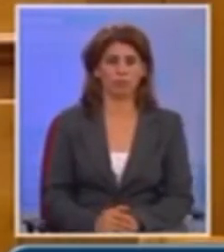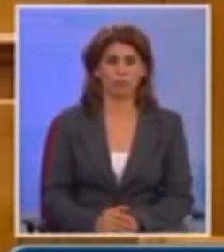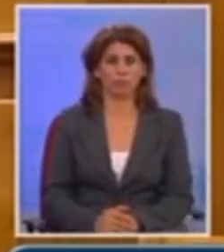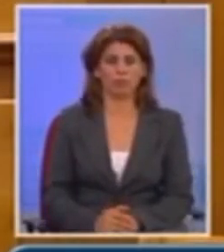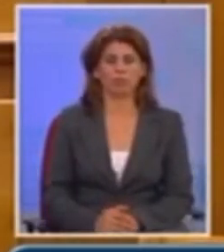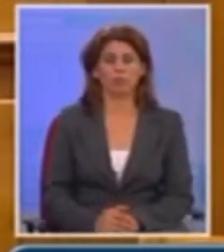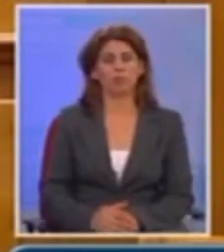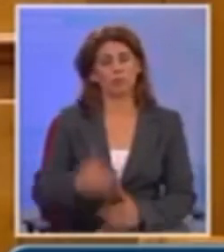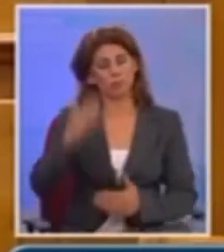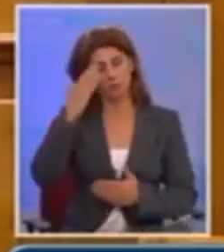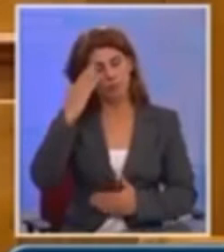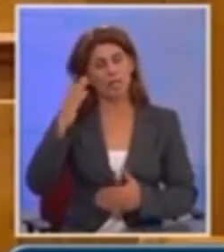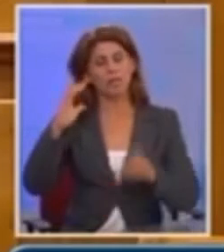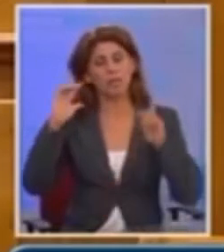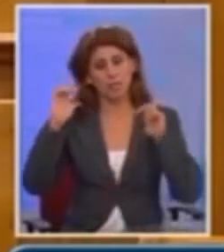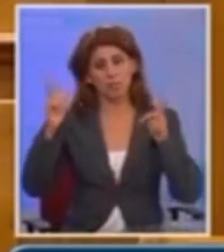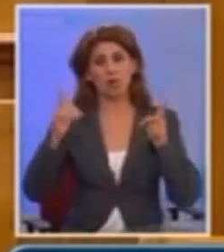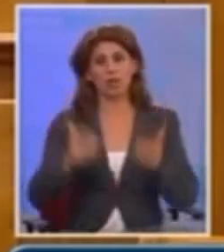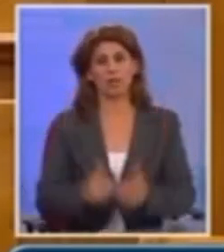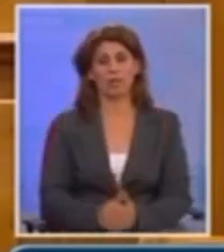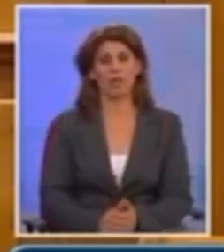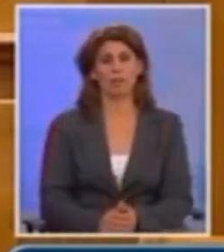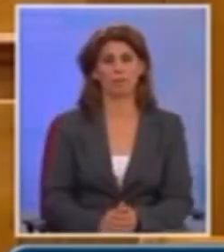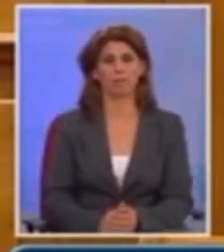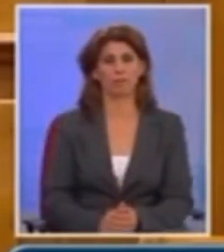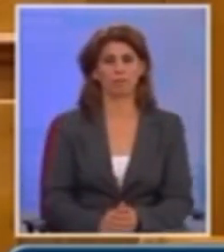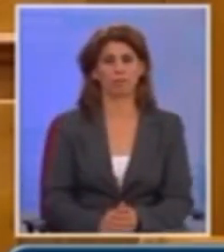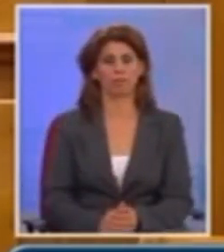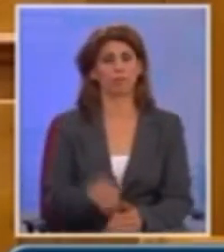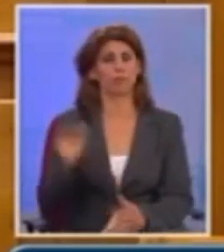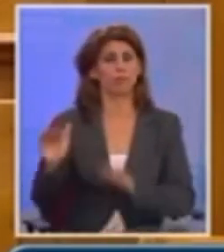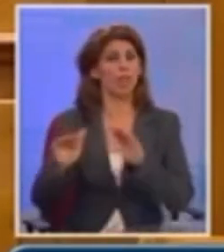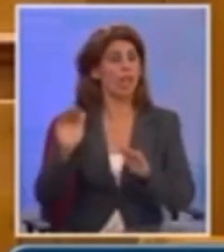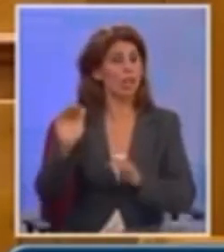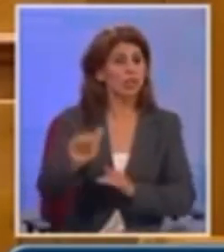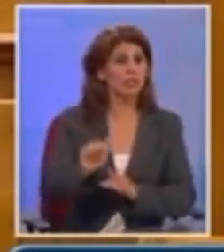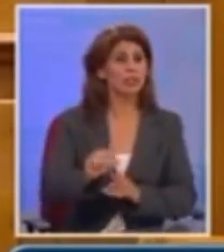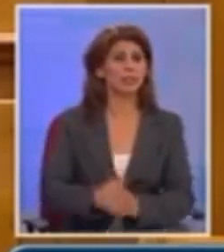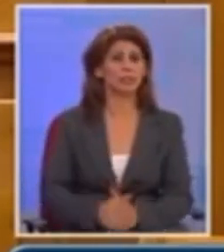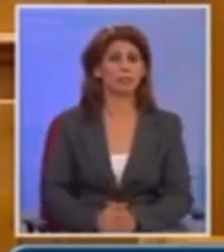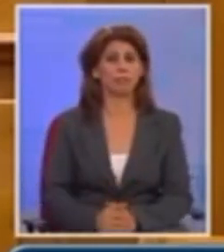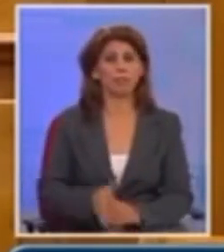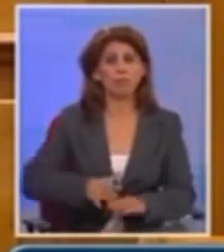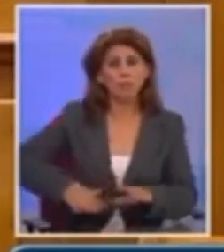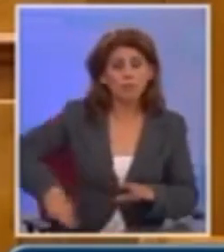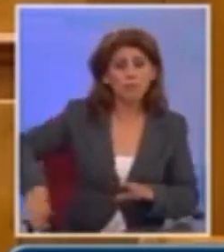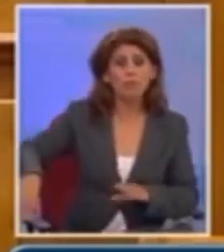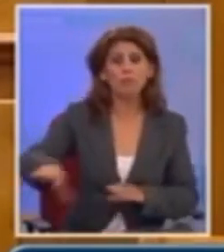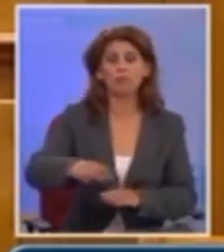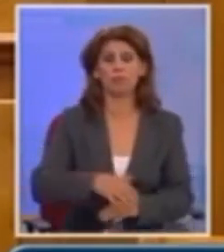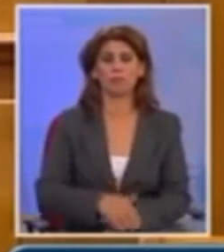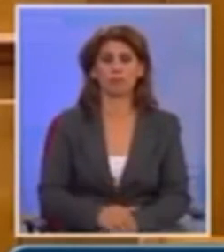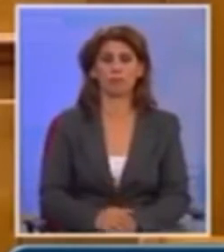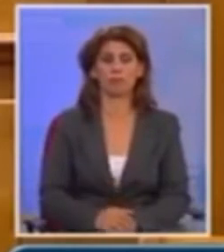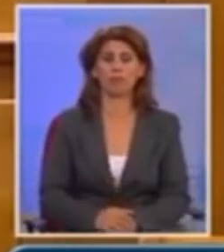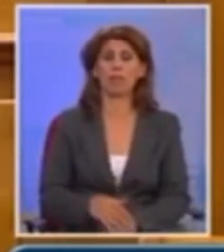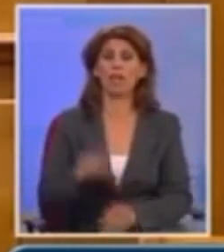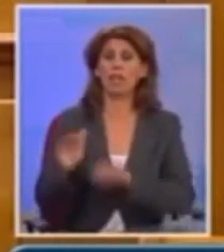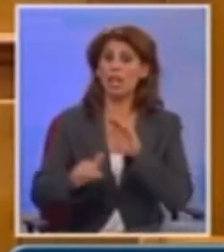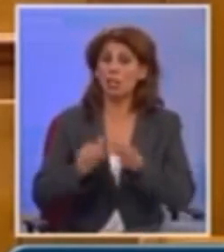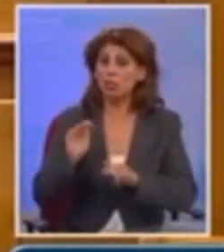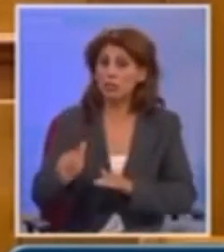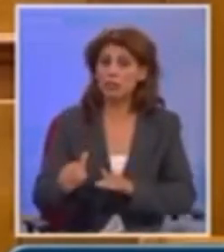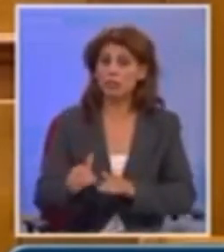τιμήσει τη δημοκρατία, να ρωτήσει τον λαό, να